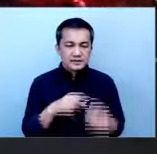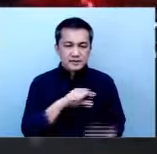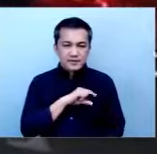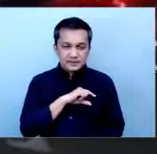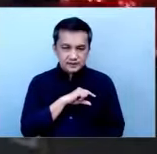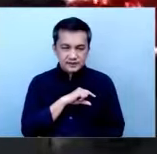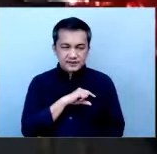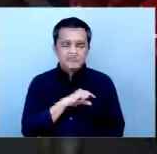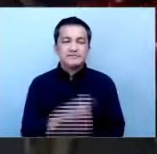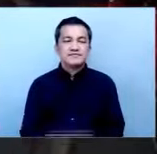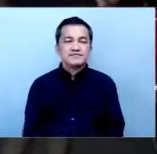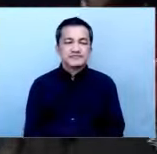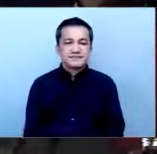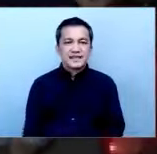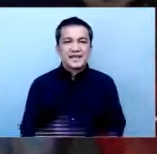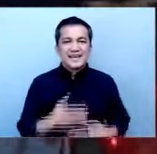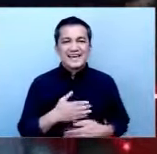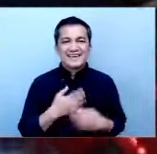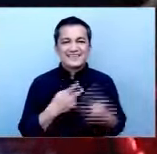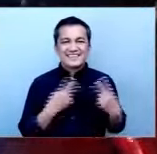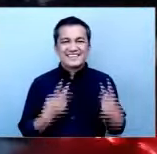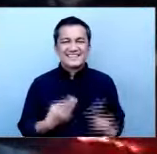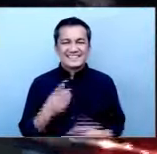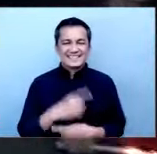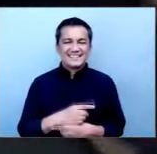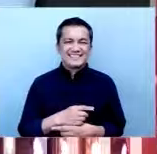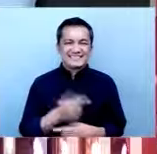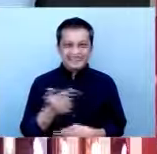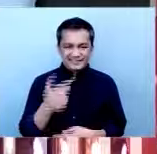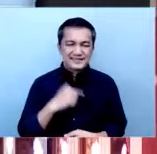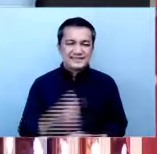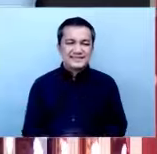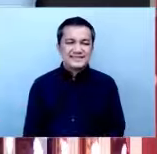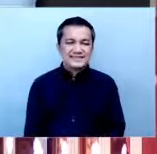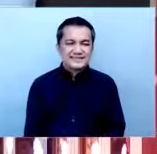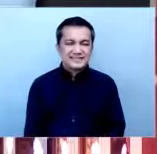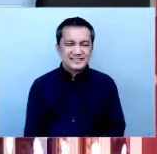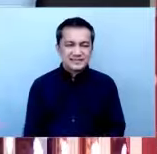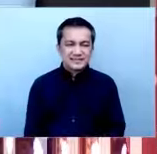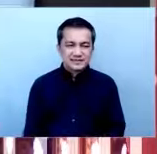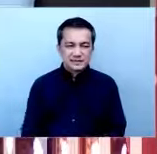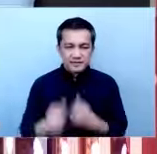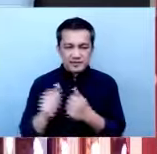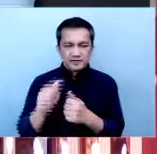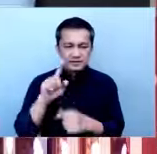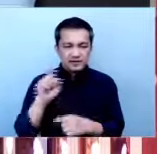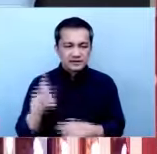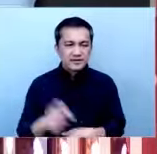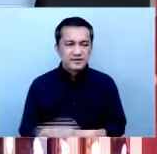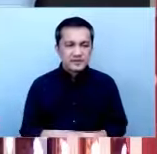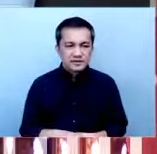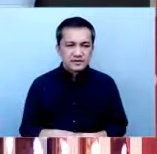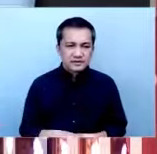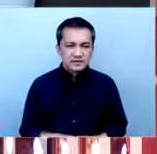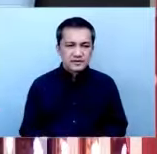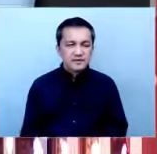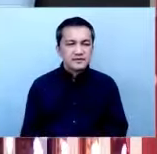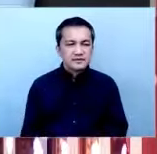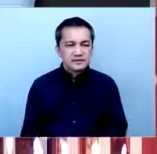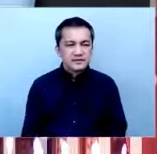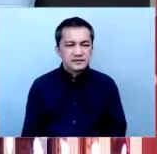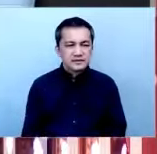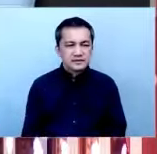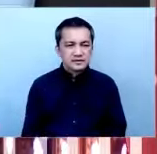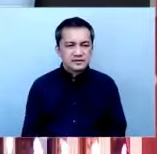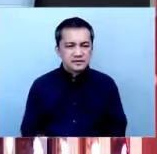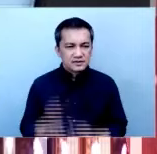sa paligid. Happy Valentine's Day! Balik sa inyo, Mean. Teka, Elaine, may pahabol akong tanong. Ito bang pinapakita